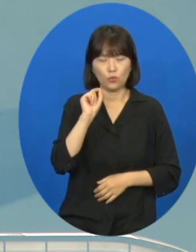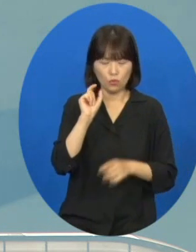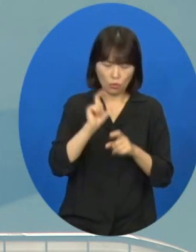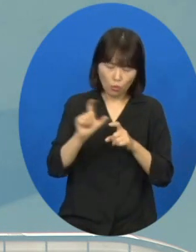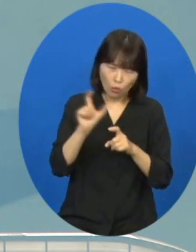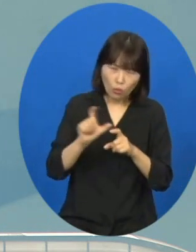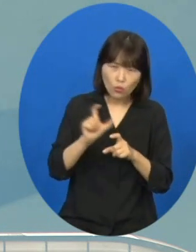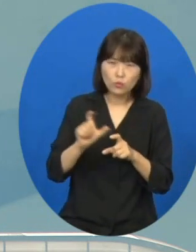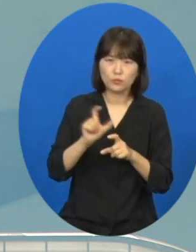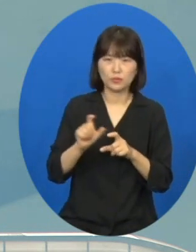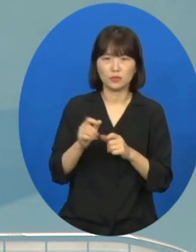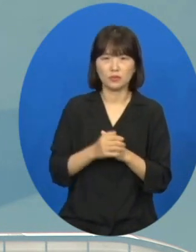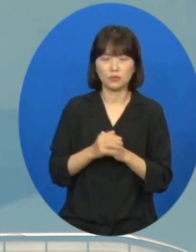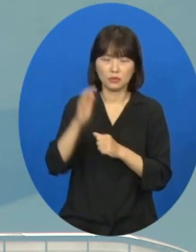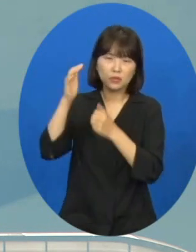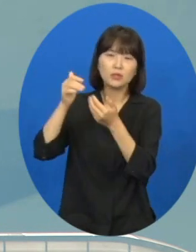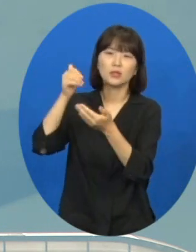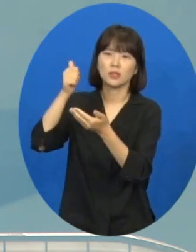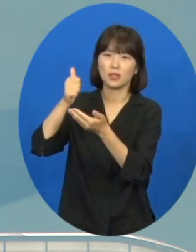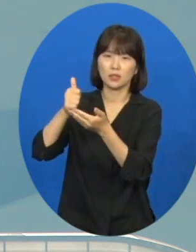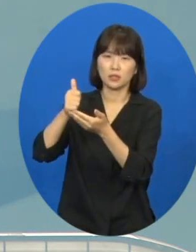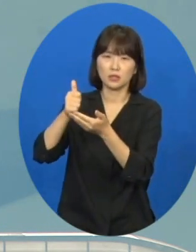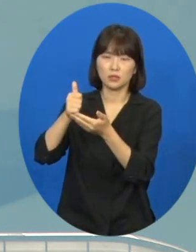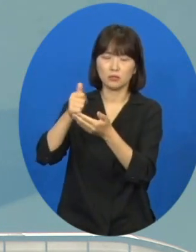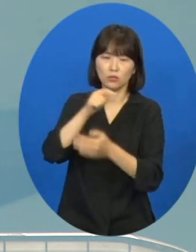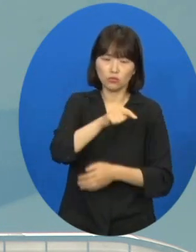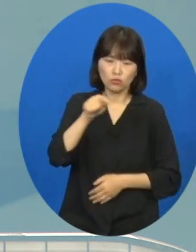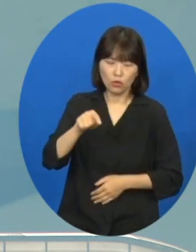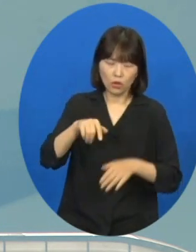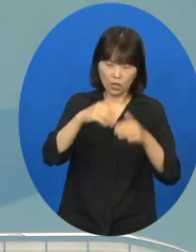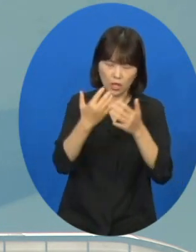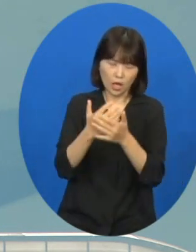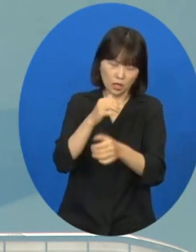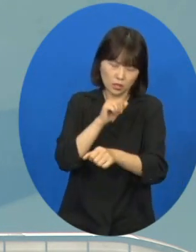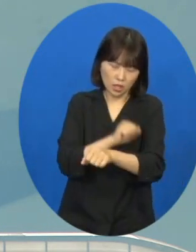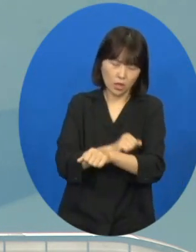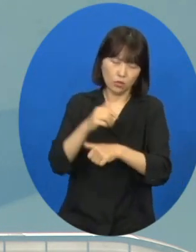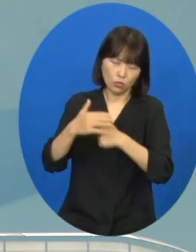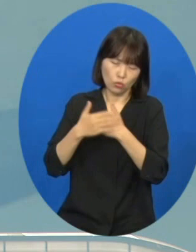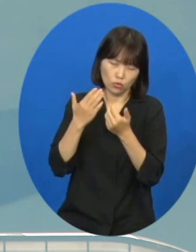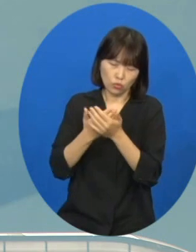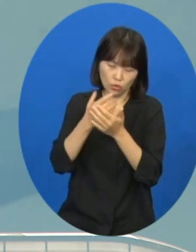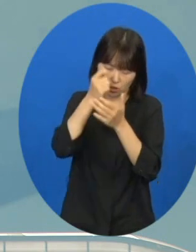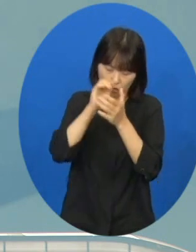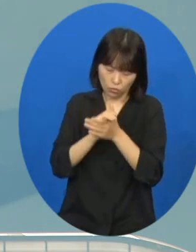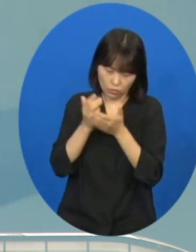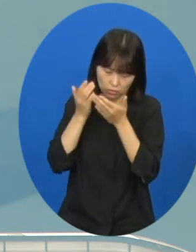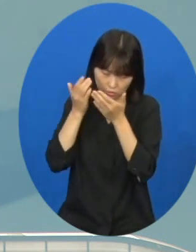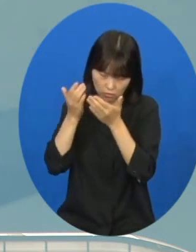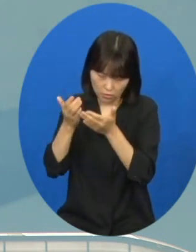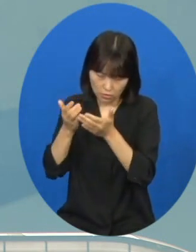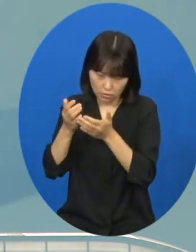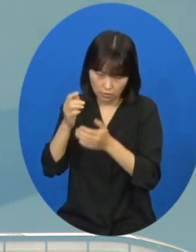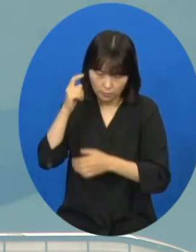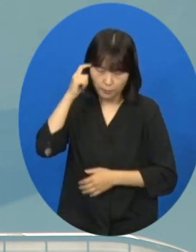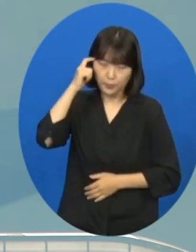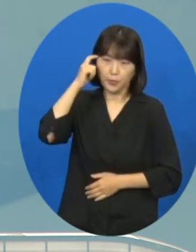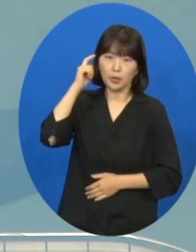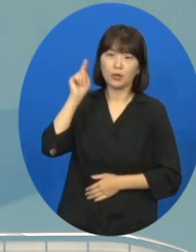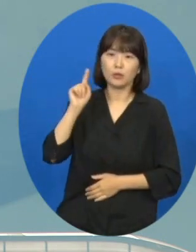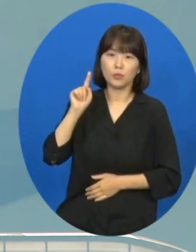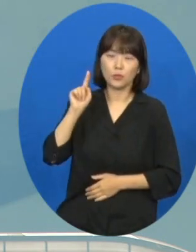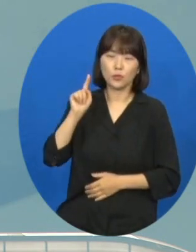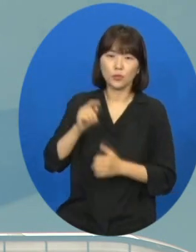되더라고요. 하나님, 둘다 잘할 수 있게 해주십시오. 그렇게 기도하는데 분뜩 생각이